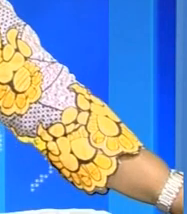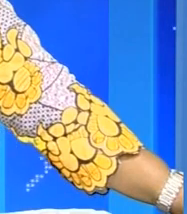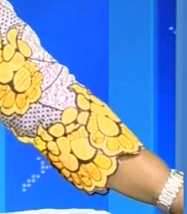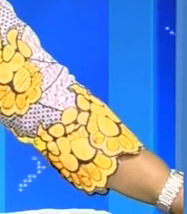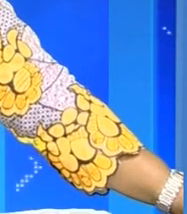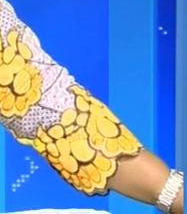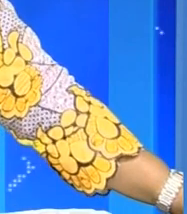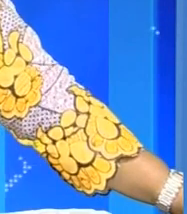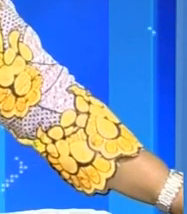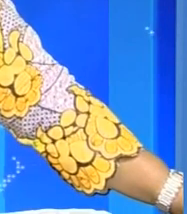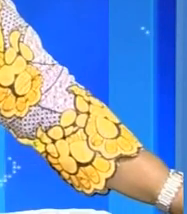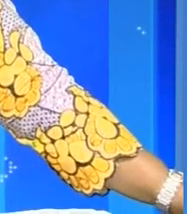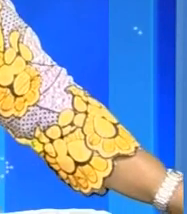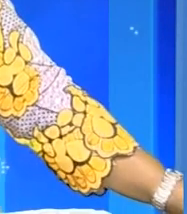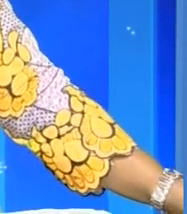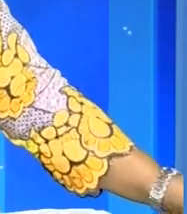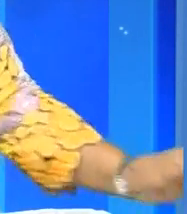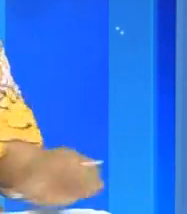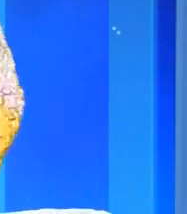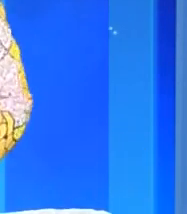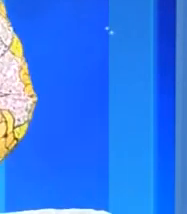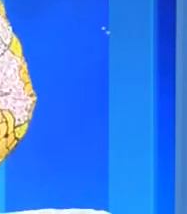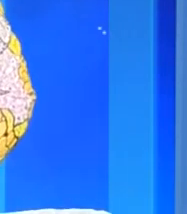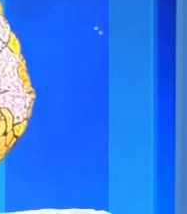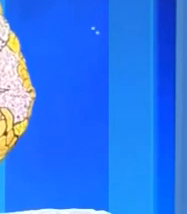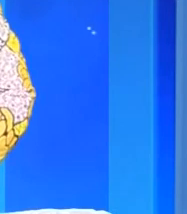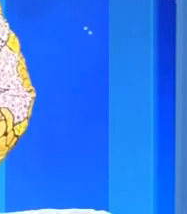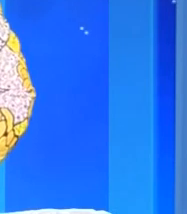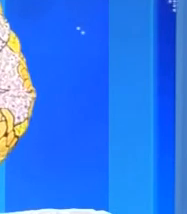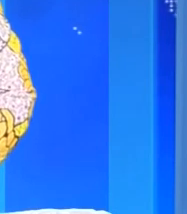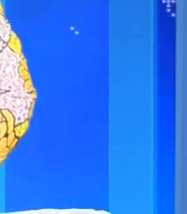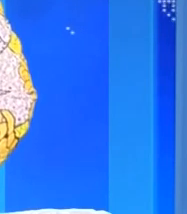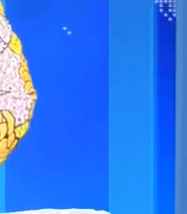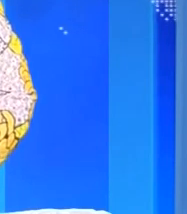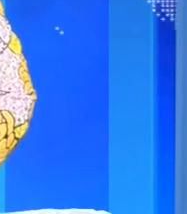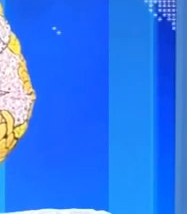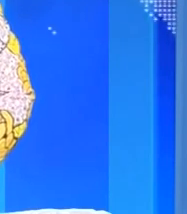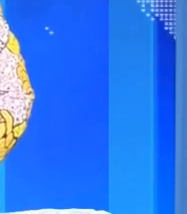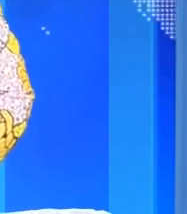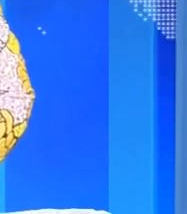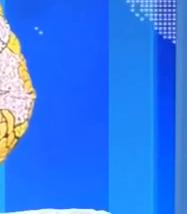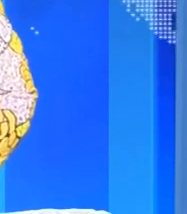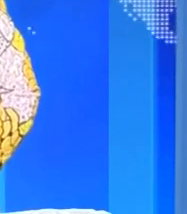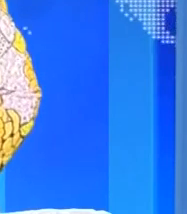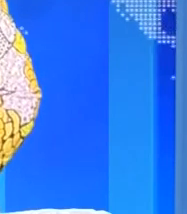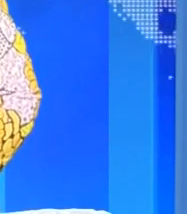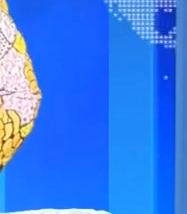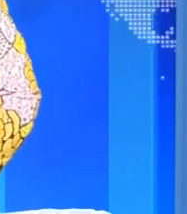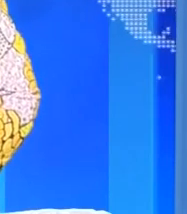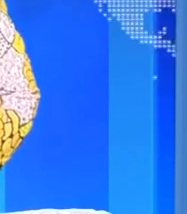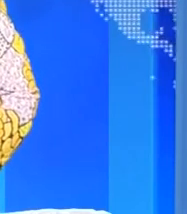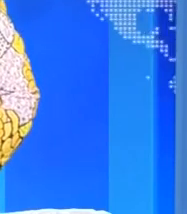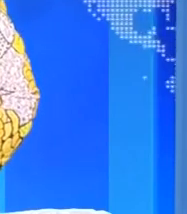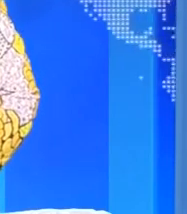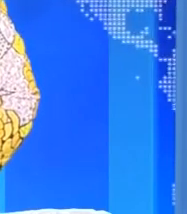docteur Marie-Christine Kasingela Luamboa, les familles Singa et Luamboa ont la profonde douleur d'annoncer